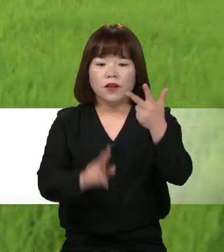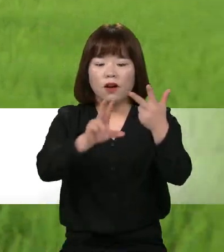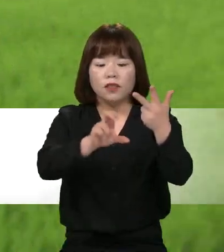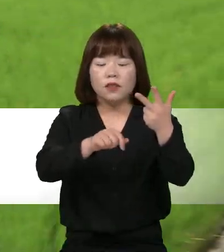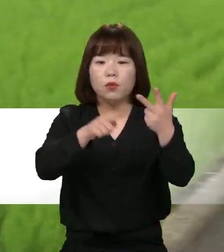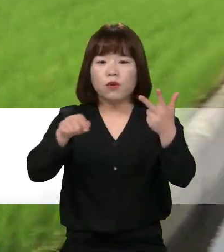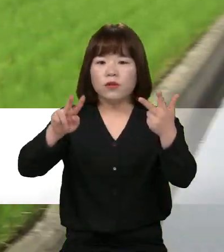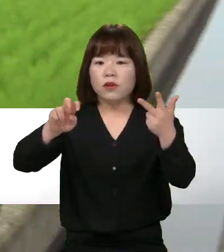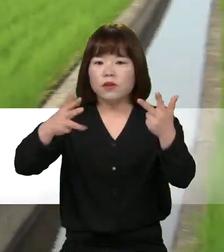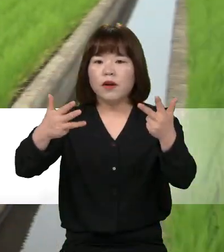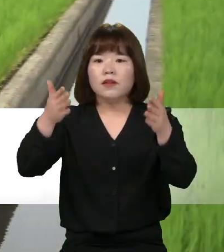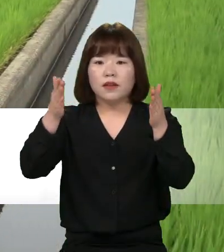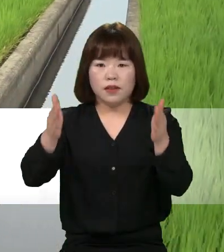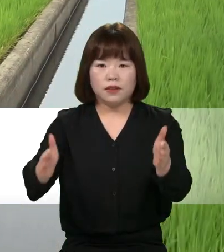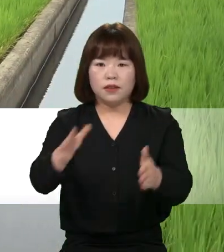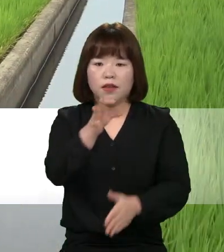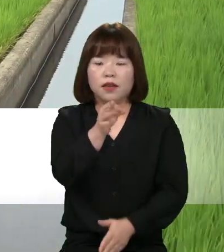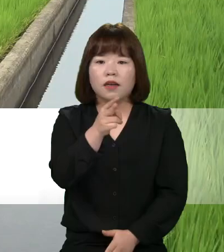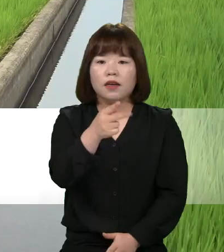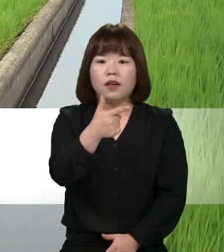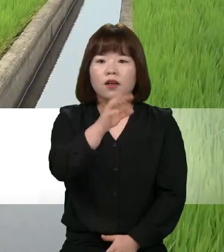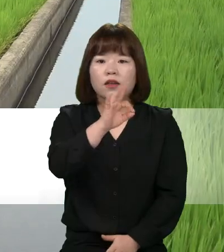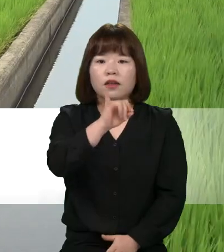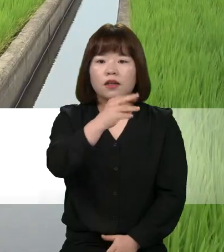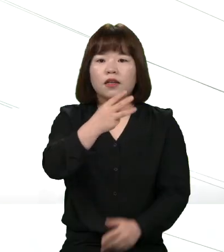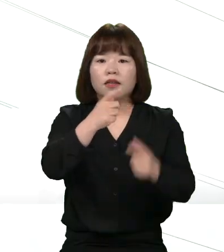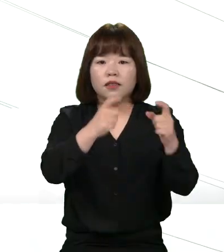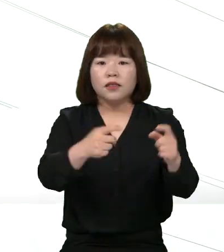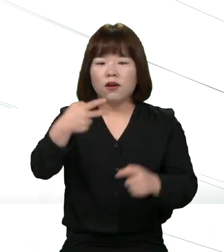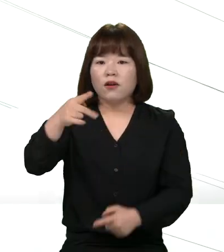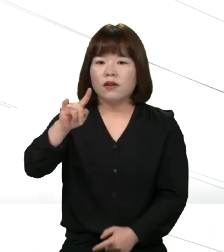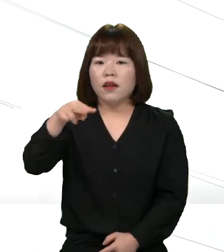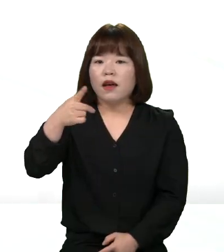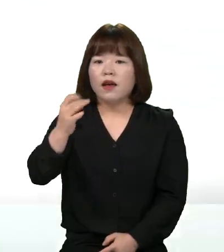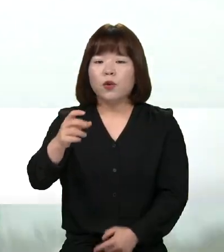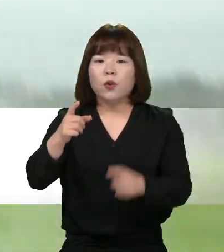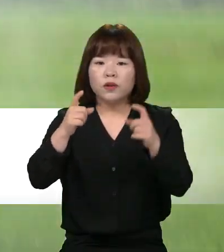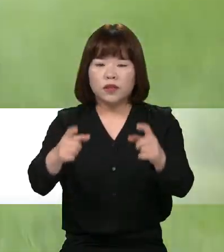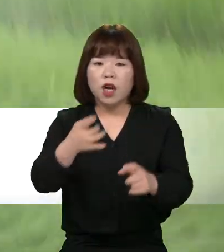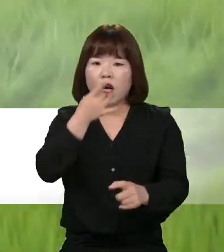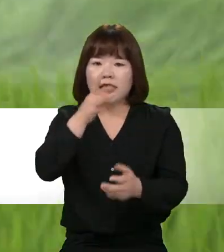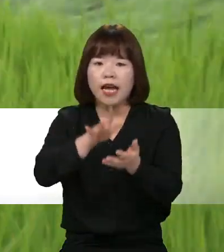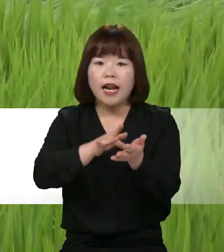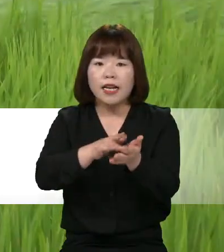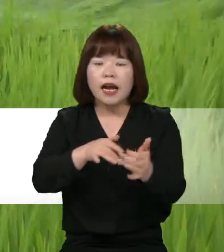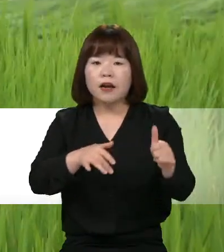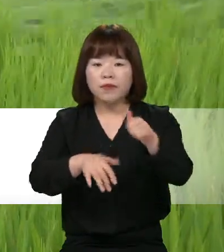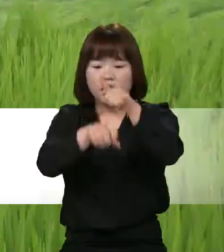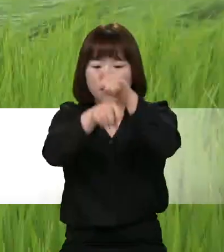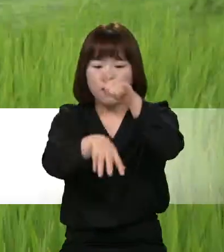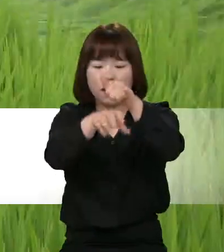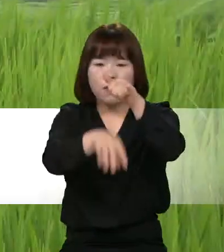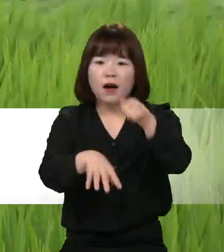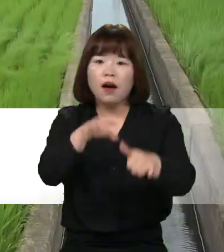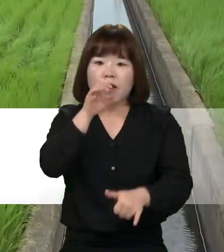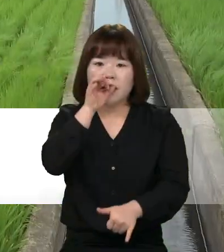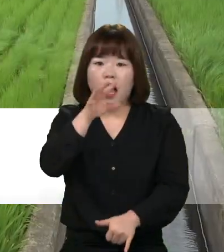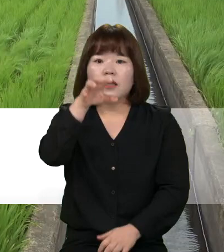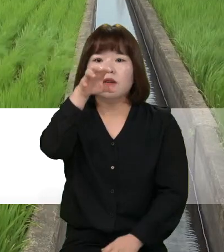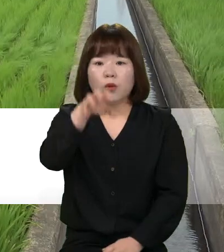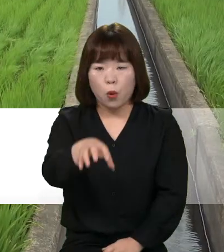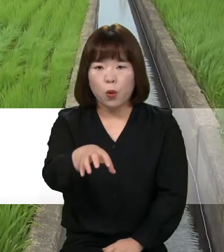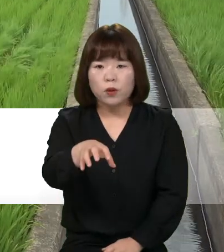포항시는 25일부터 28일까지 연 이륙과 대송면 항공방제 재회 지역 250 팩 타르를 대상으로